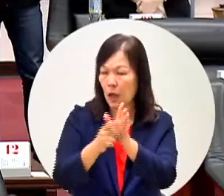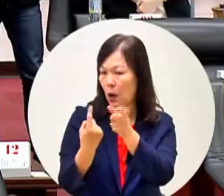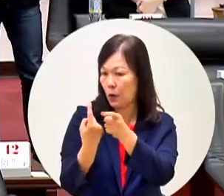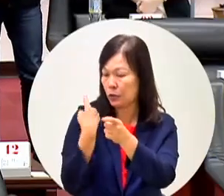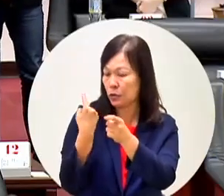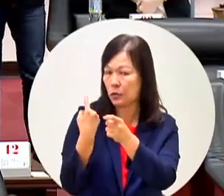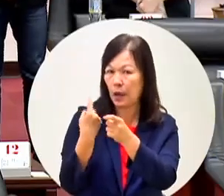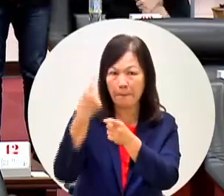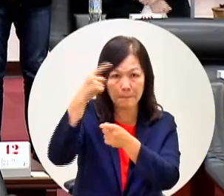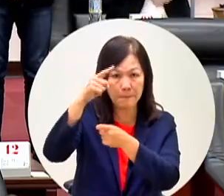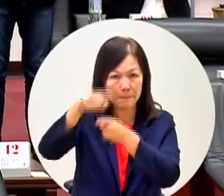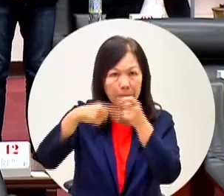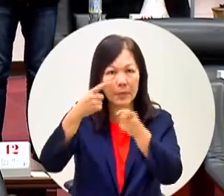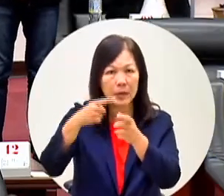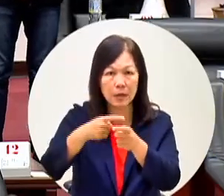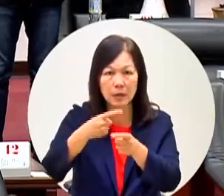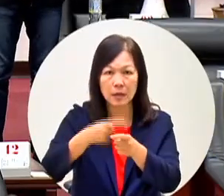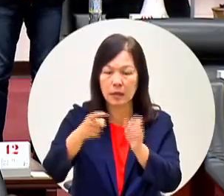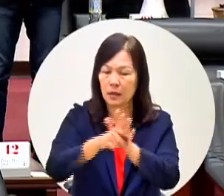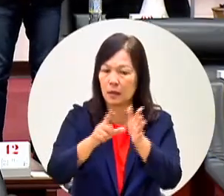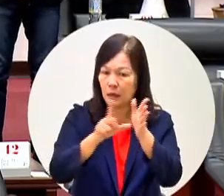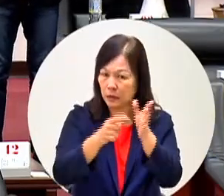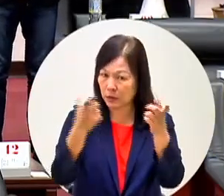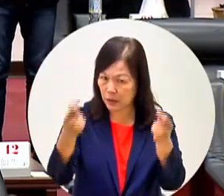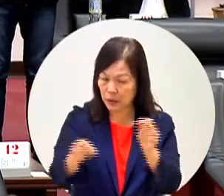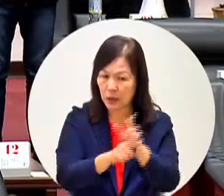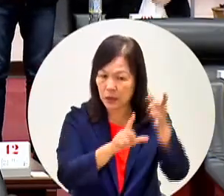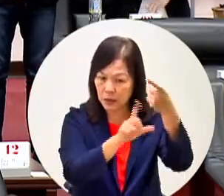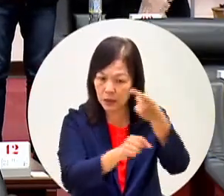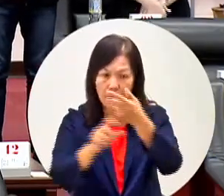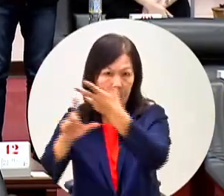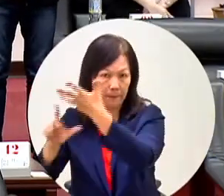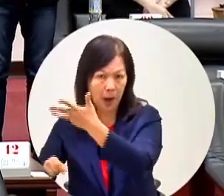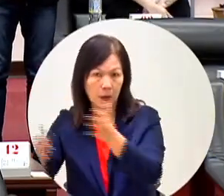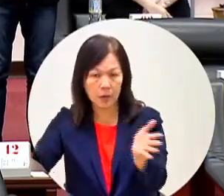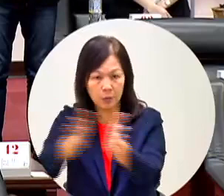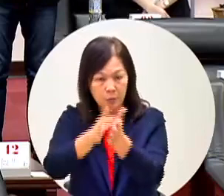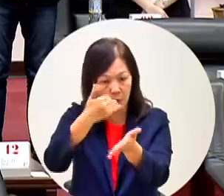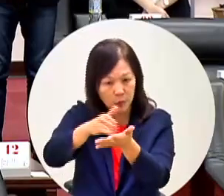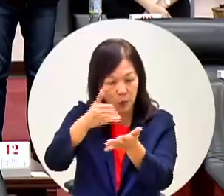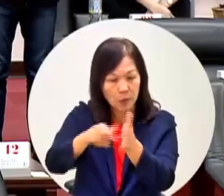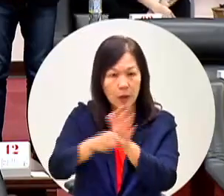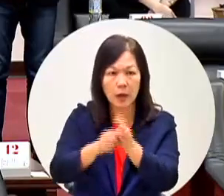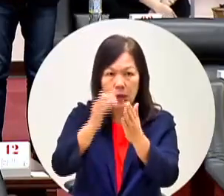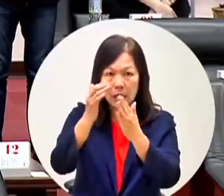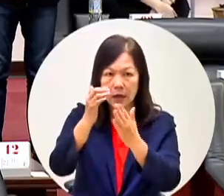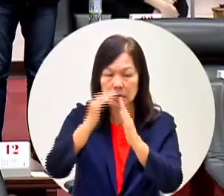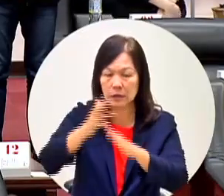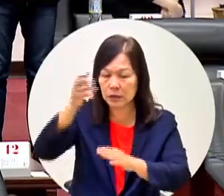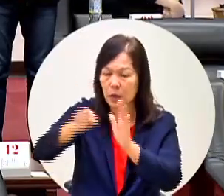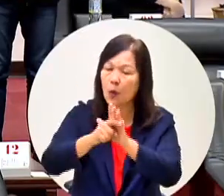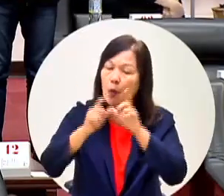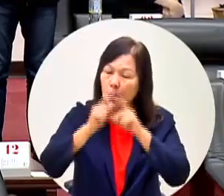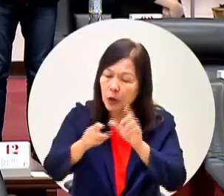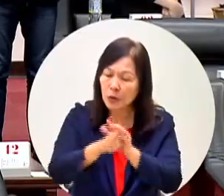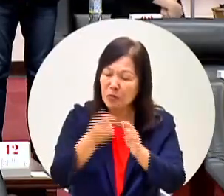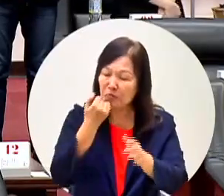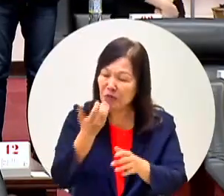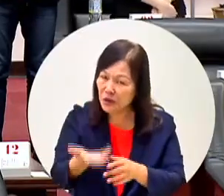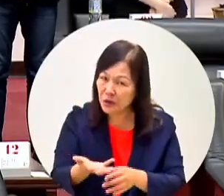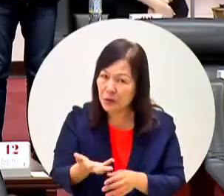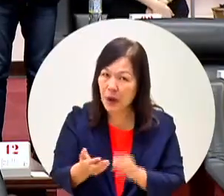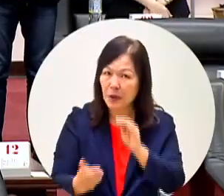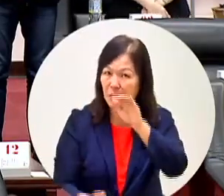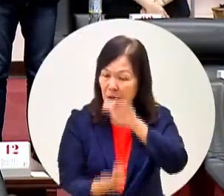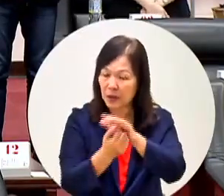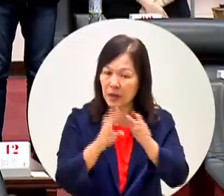期一到八的统计，请市长回答有没有办法达到4兆的盈利销售额？ 谢